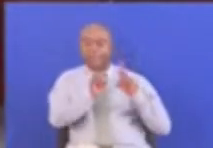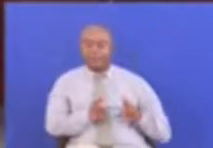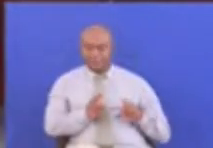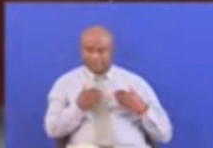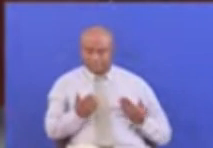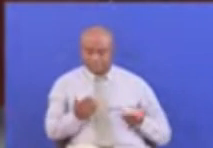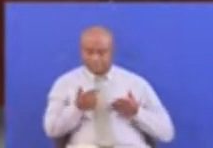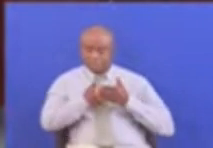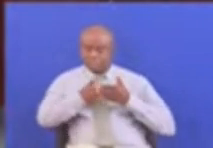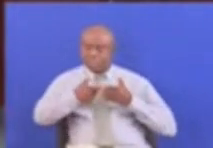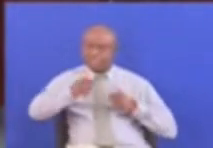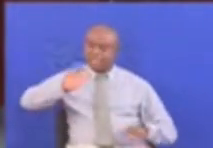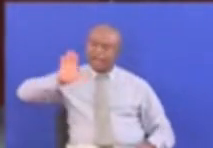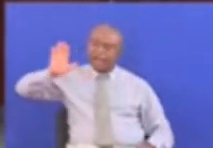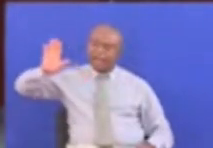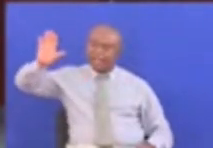linaloitwa